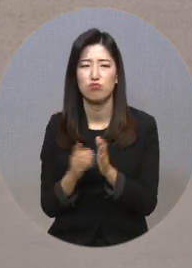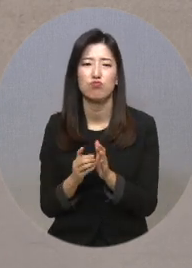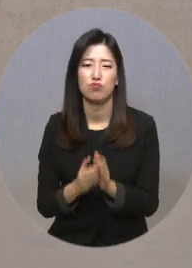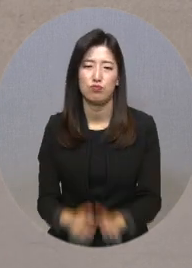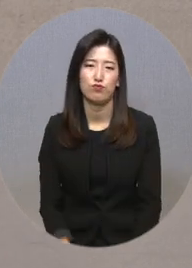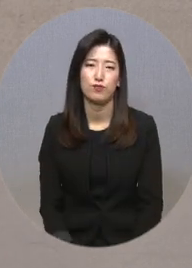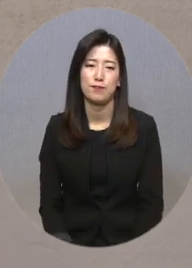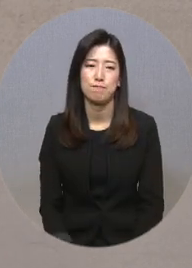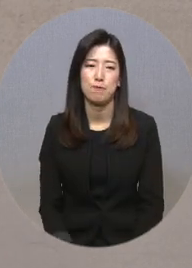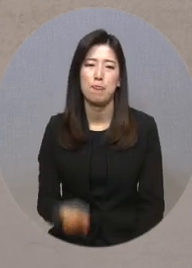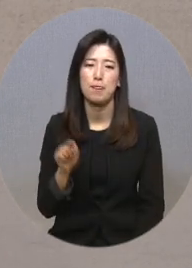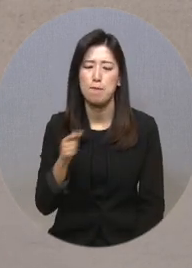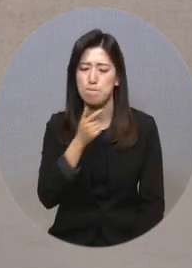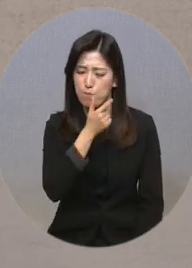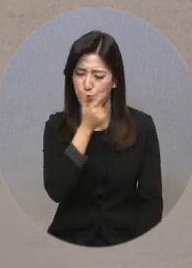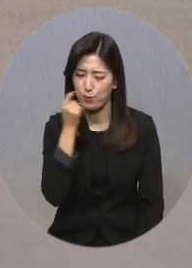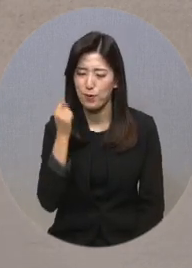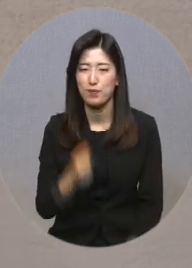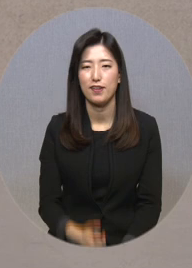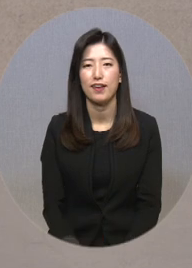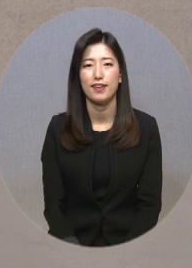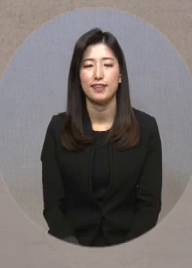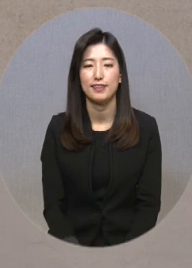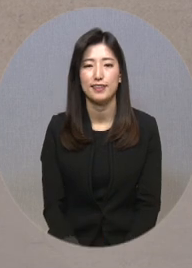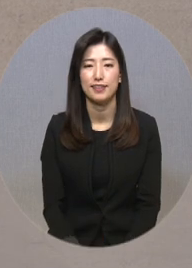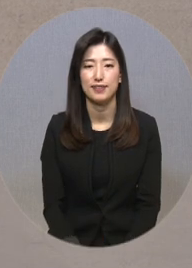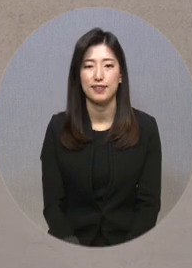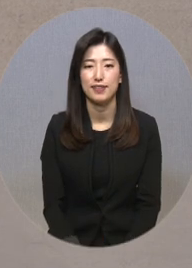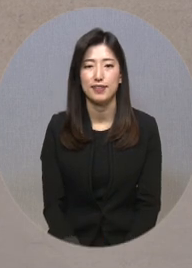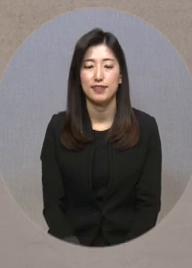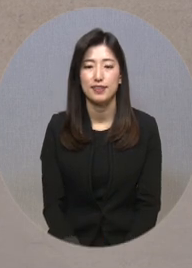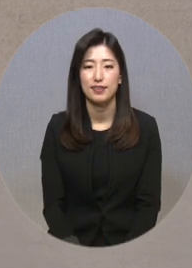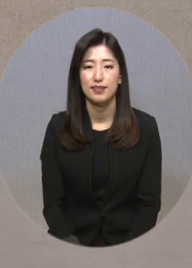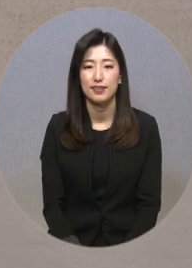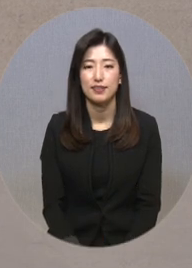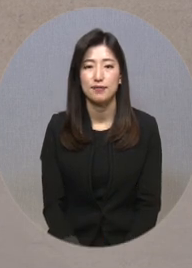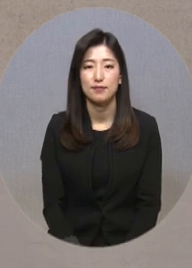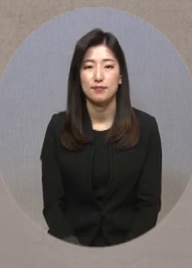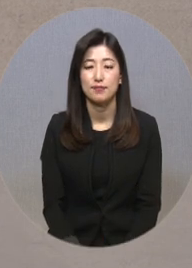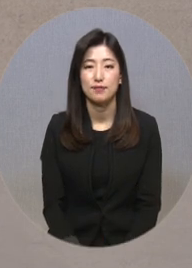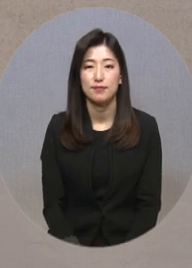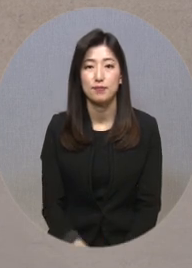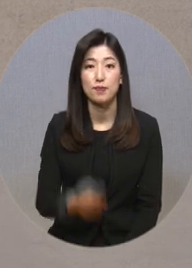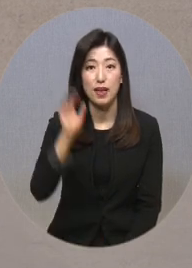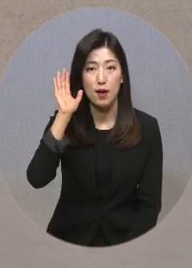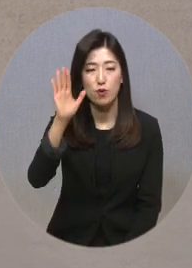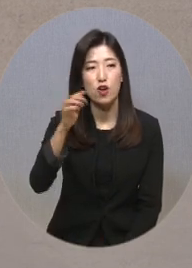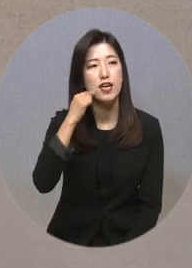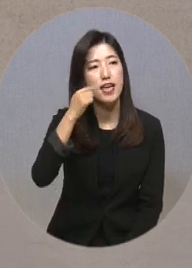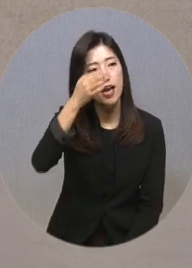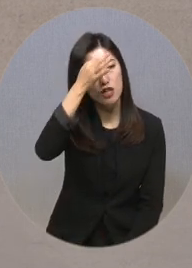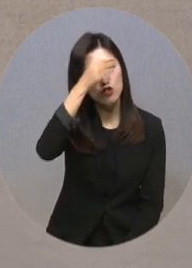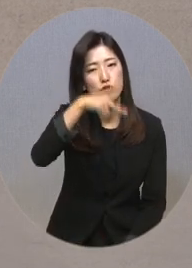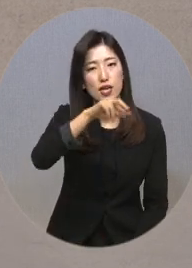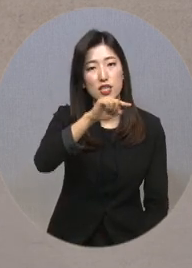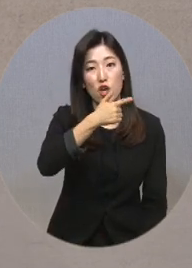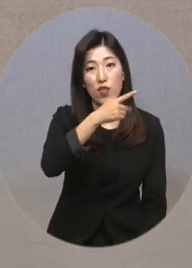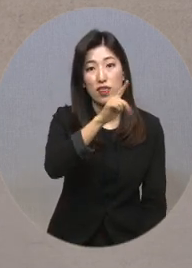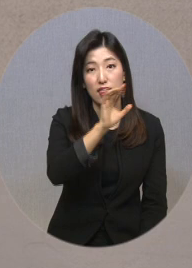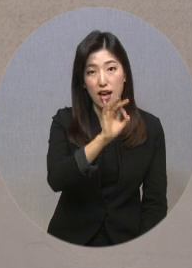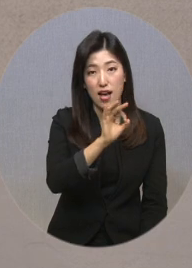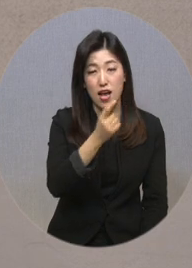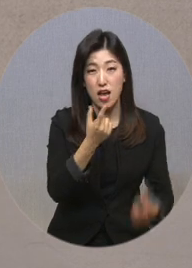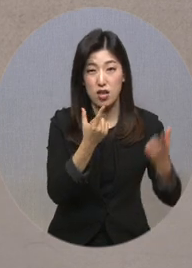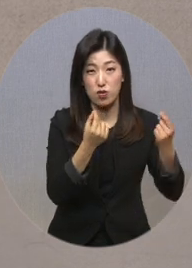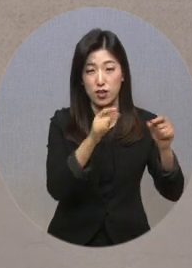그것 갖고는 훨씬 부족합니다. 앞으로 이러한 예술의 전당이나 또 제가 다른